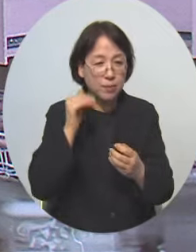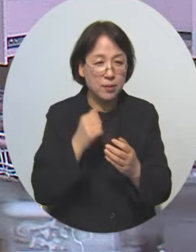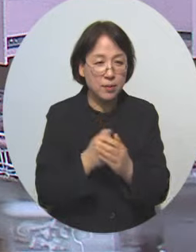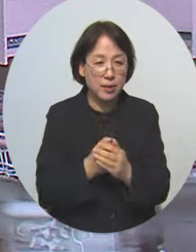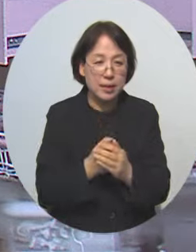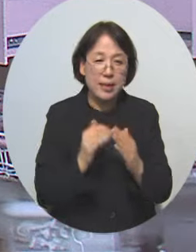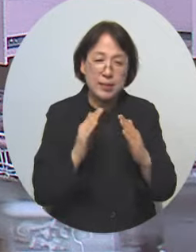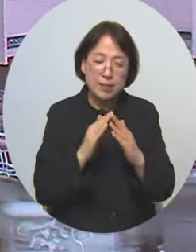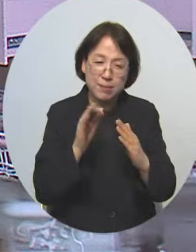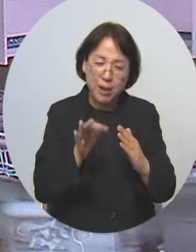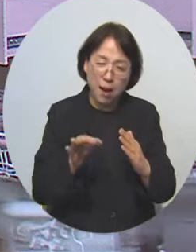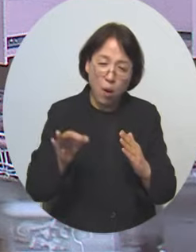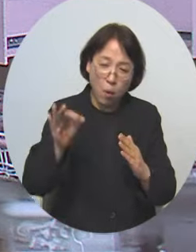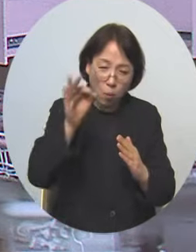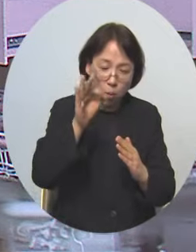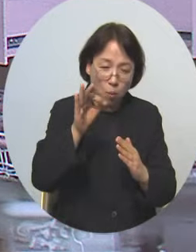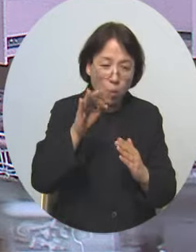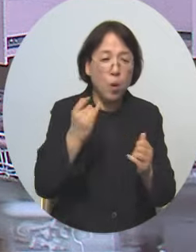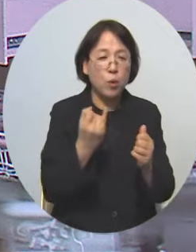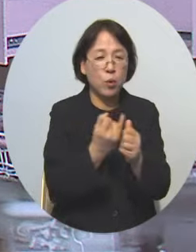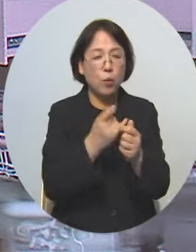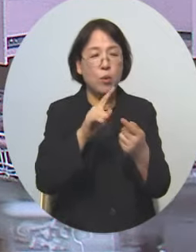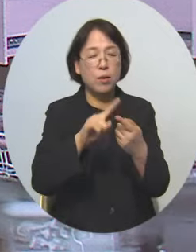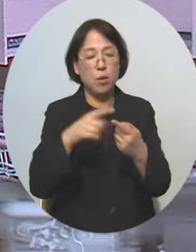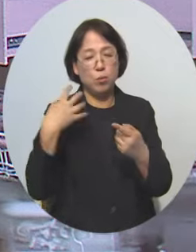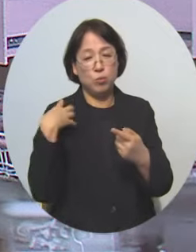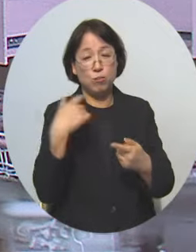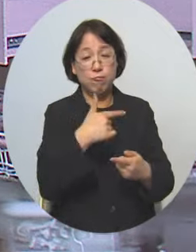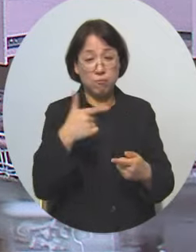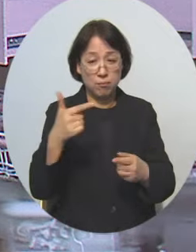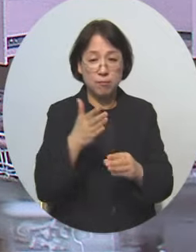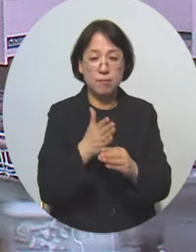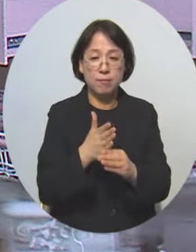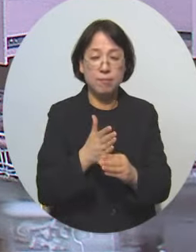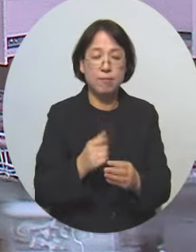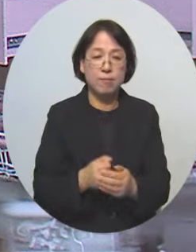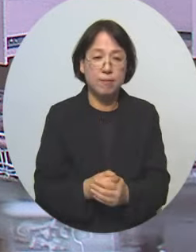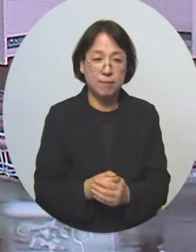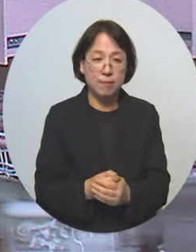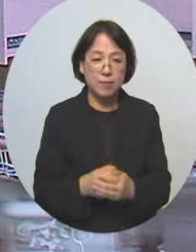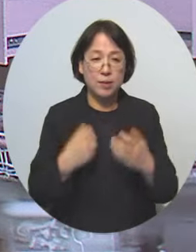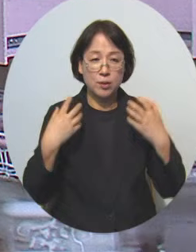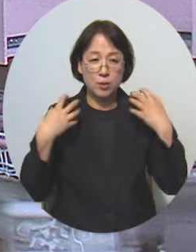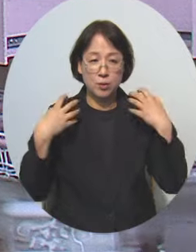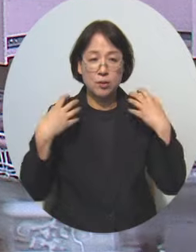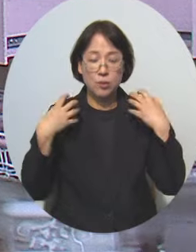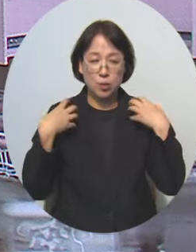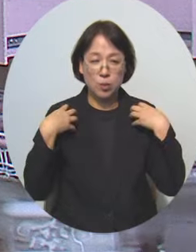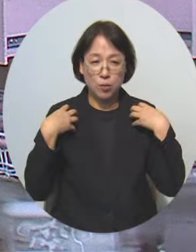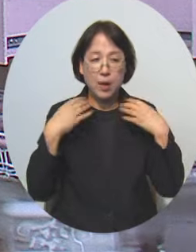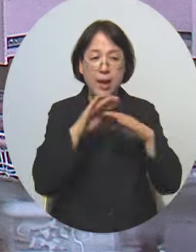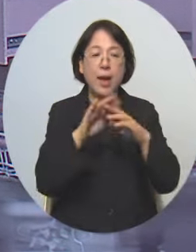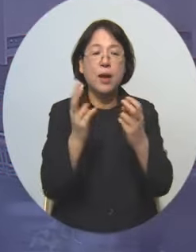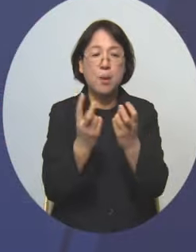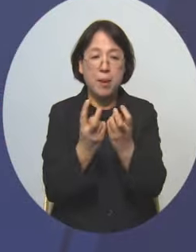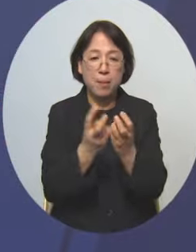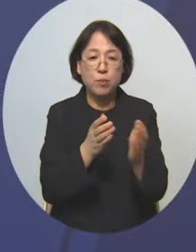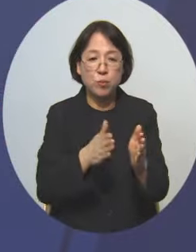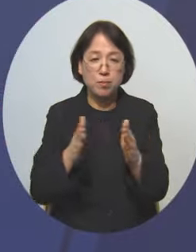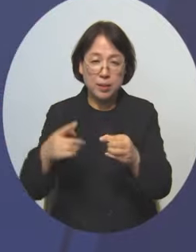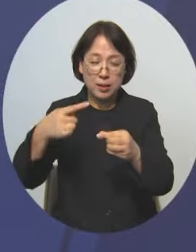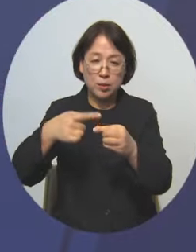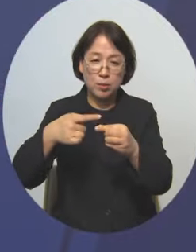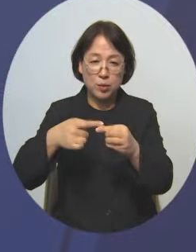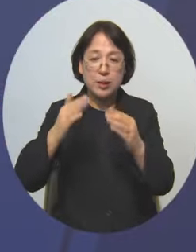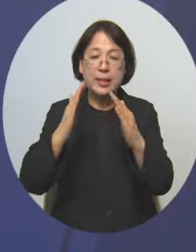집값도 치솟다 보니까 또 이제 결혼에 대한 청년의 부담감도 커지고 있습니다. 그래서 정부가 대책을 마련했는데요. 첫 번째로 바로